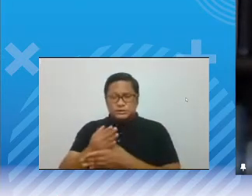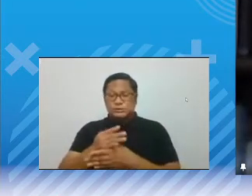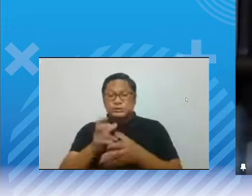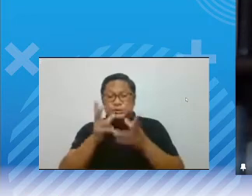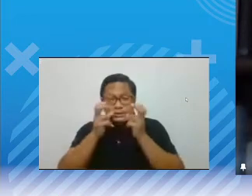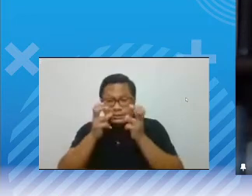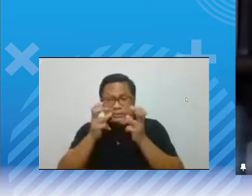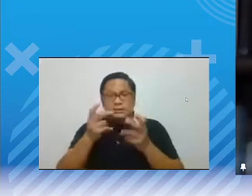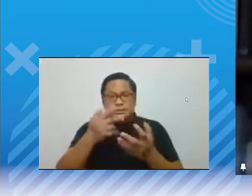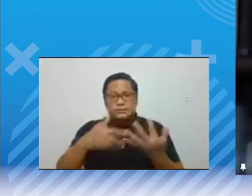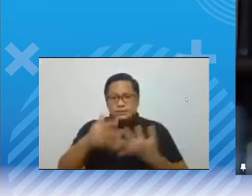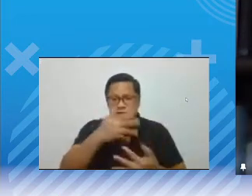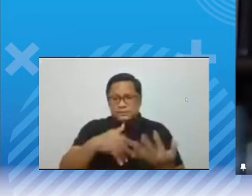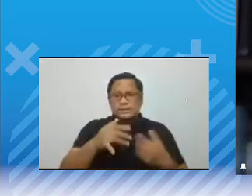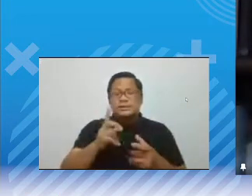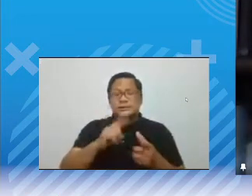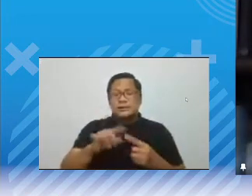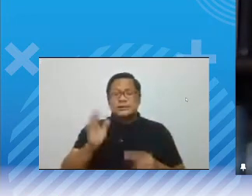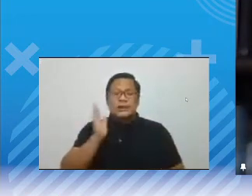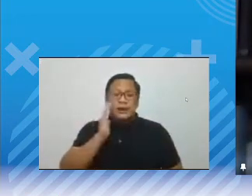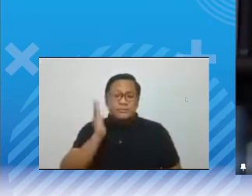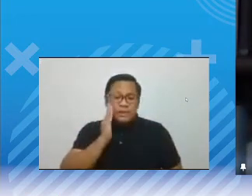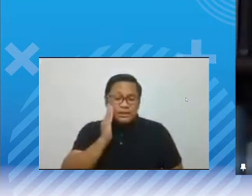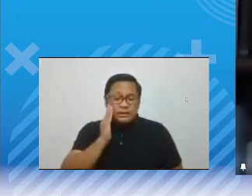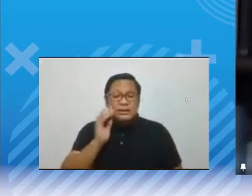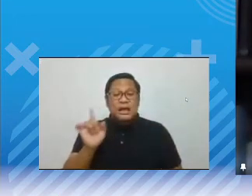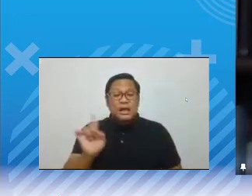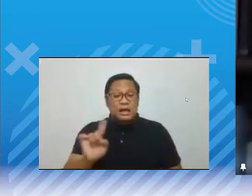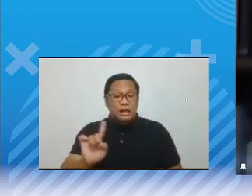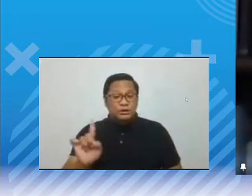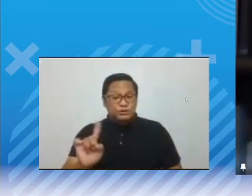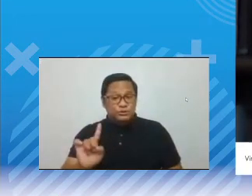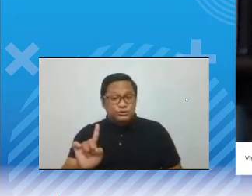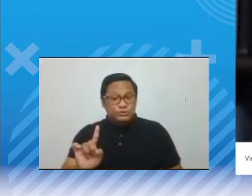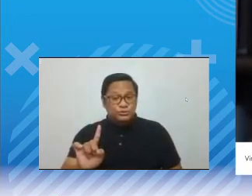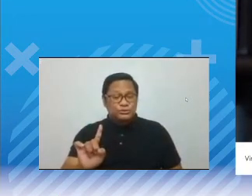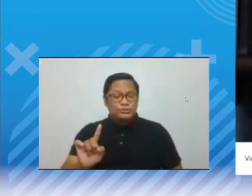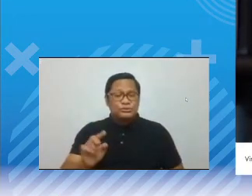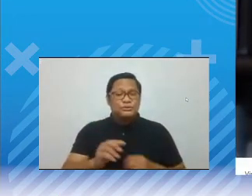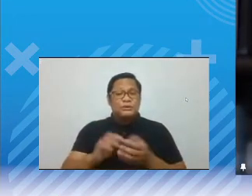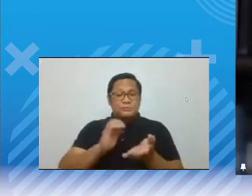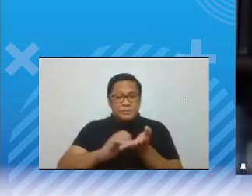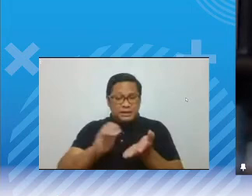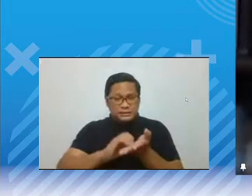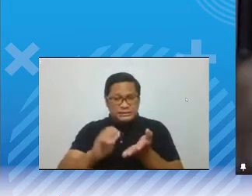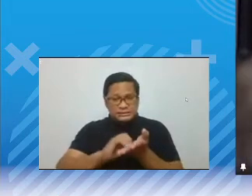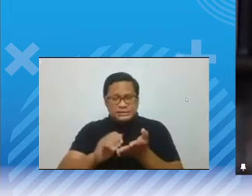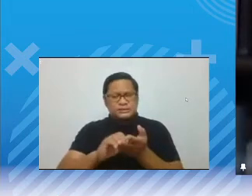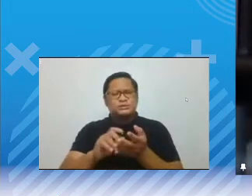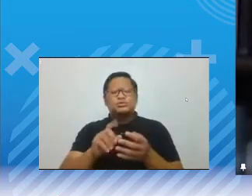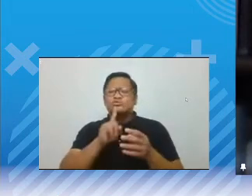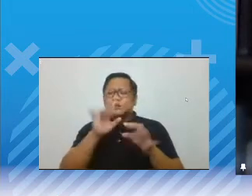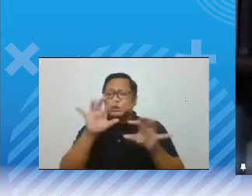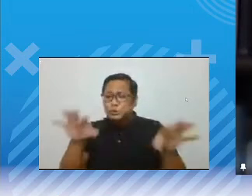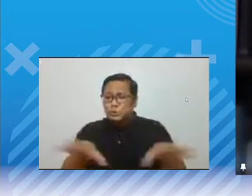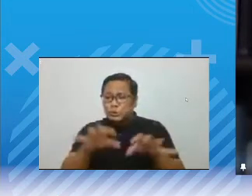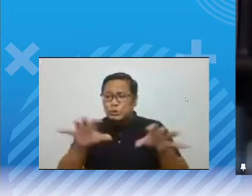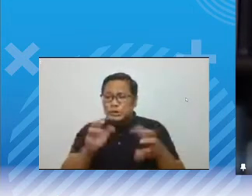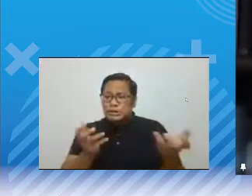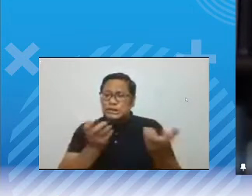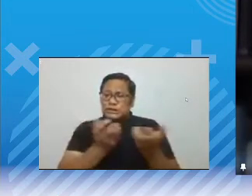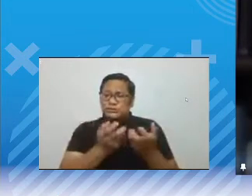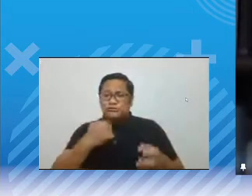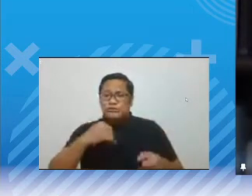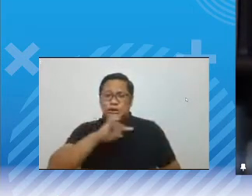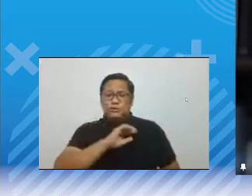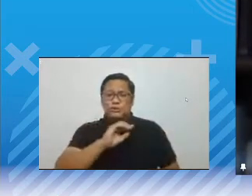at maalam natin what kinds of practices work best for our